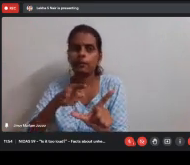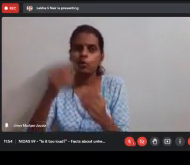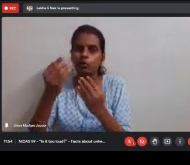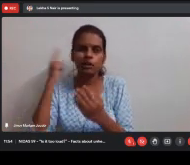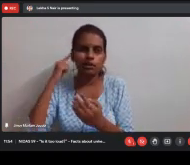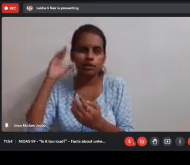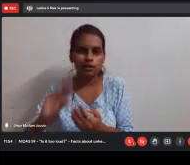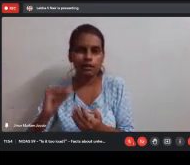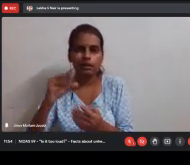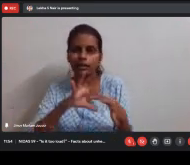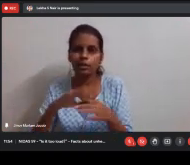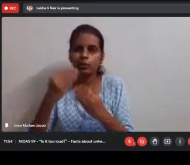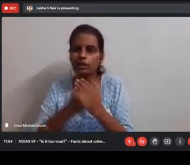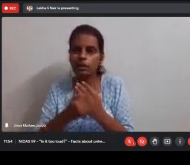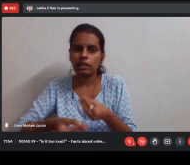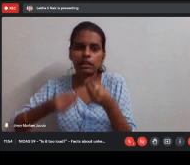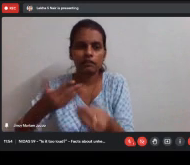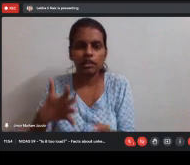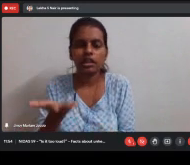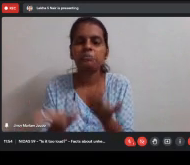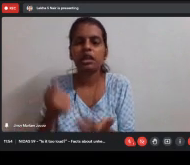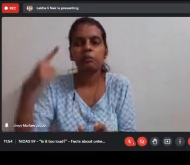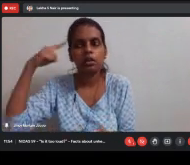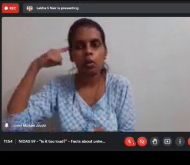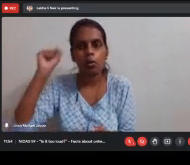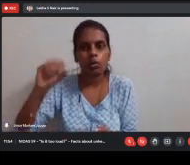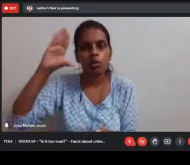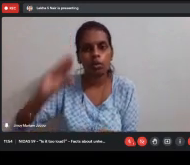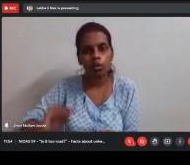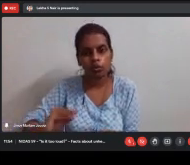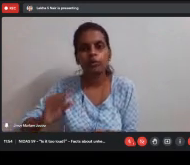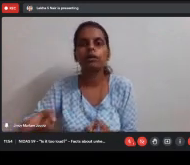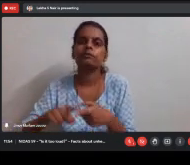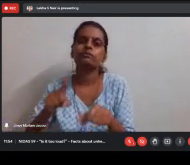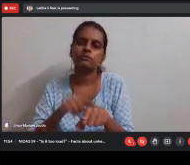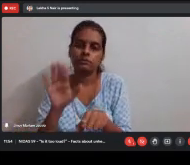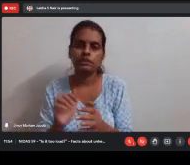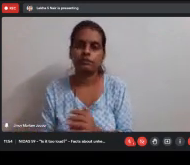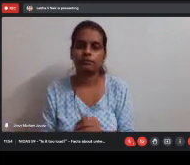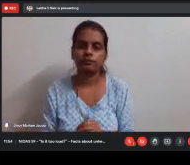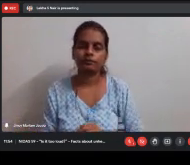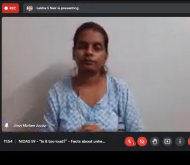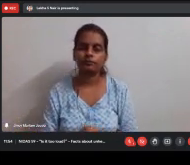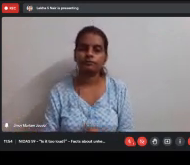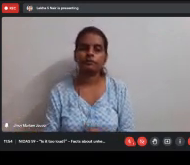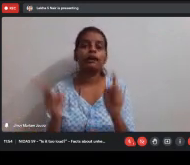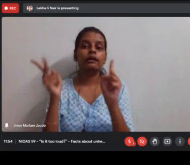നമ്മളുടെ ഭൗതികമായിട്ടുള്ള ആ ഒരു കഴിവിൽ കുറവ് സംഭവിക്കുന്നു. അൺട്രീറ്റഡ് ആയിട്ടുള്ള അല്ലെങ്കിൽ ചികിത്സിക്കാതെയുള്ള